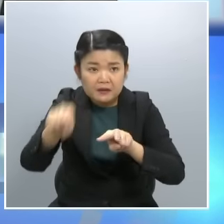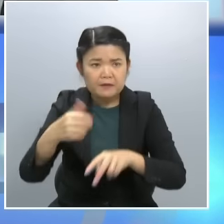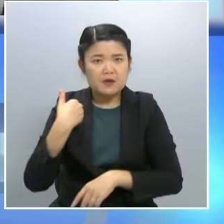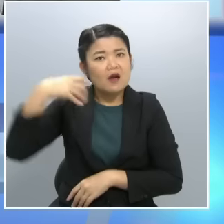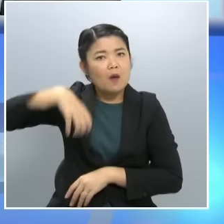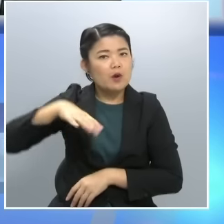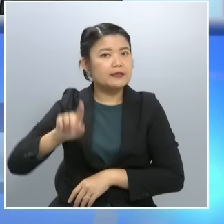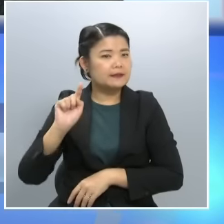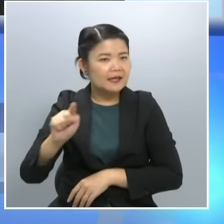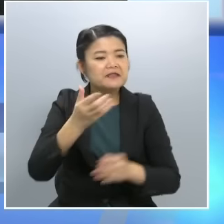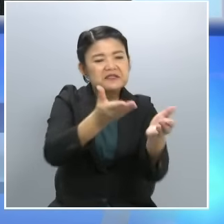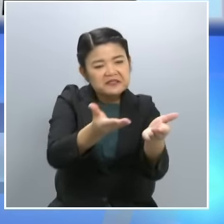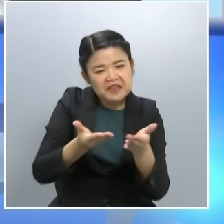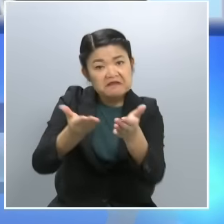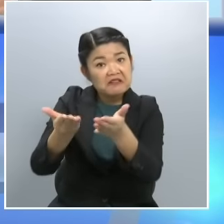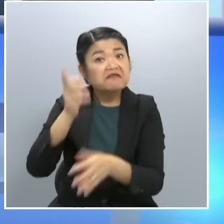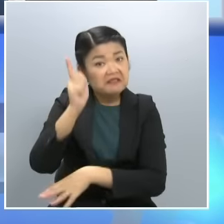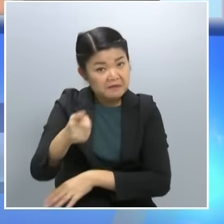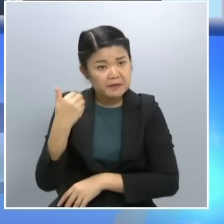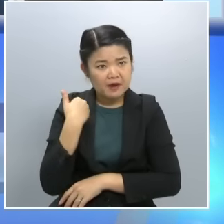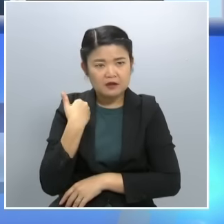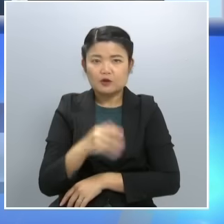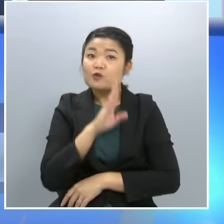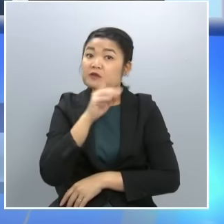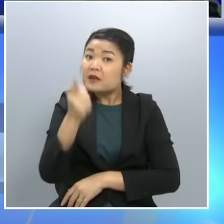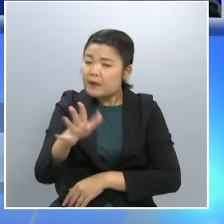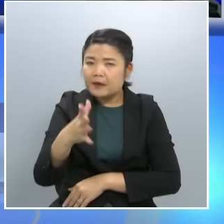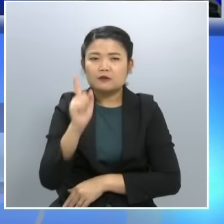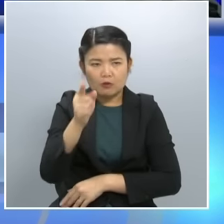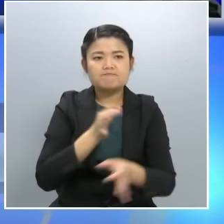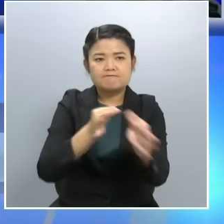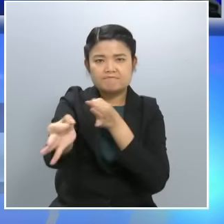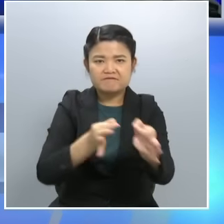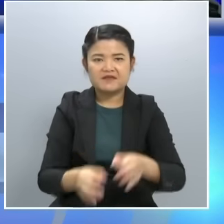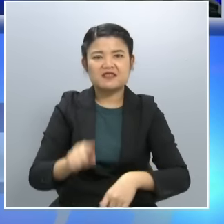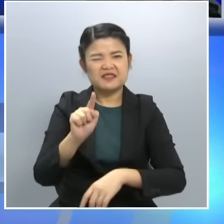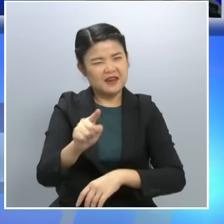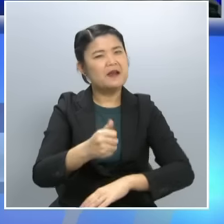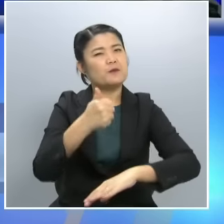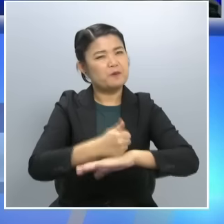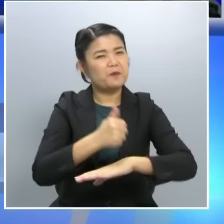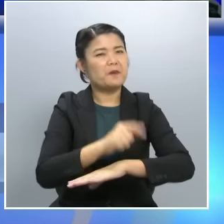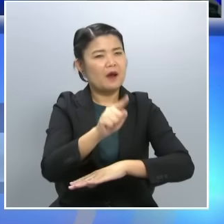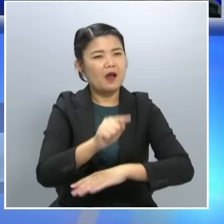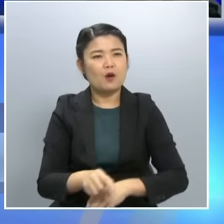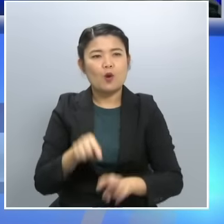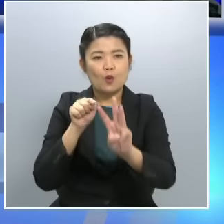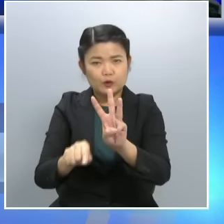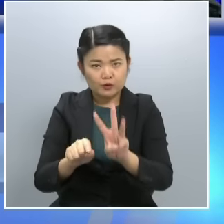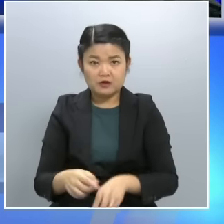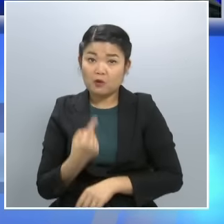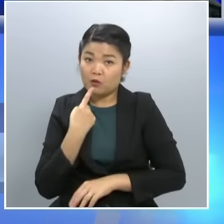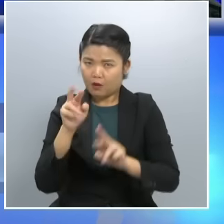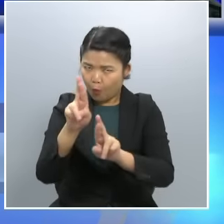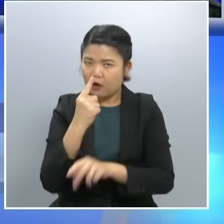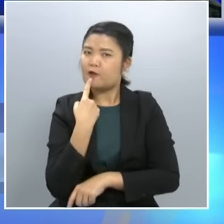เนี่ยเชิญไปหลายบริษัทจริงมั้ยนั่นไงไม่จริงชี้แจงด้วยจะบอกนี่คือบอสวอรนี่แหละตัวดีเลยอุ๊ยพวดตัวดีเดี๋ยวเฟ้องนะเดี๋ยวถอด